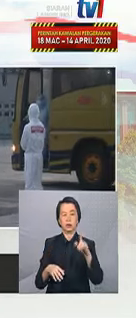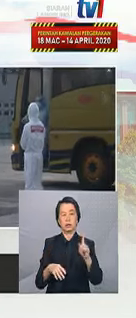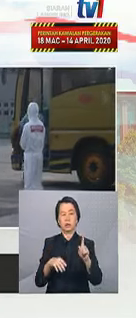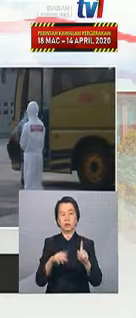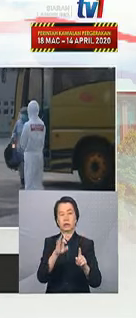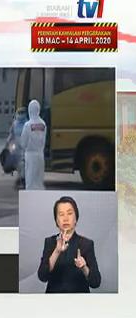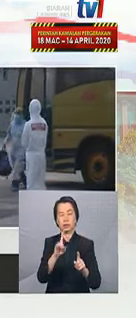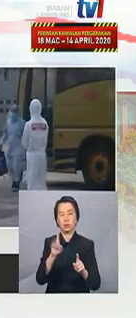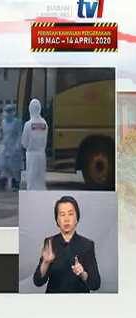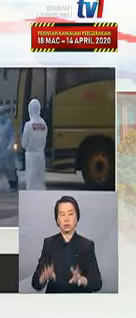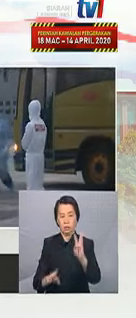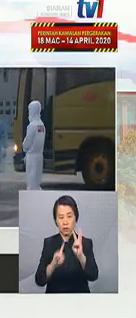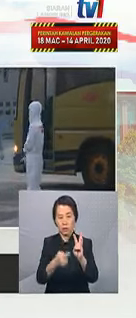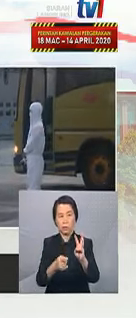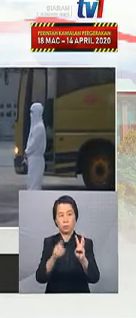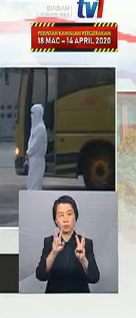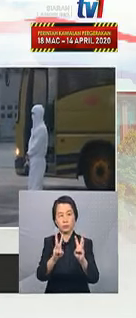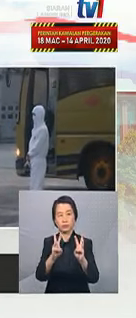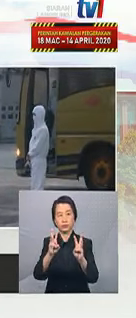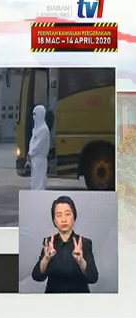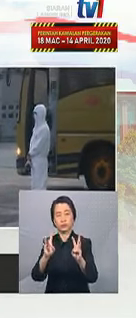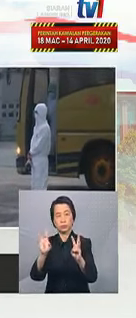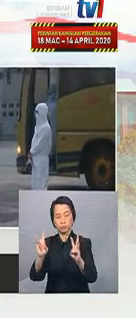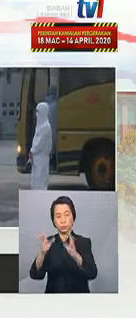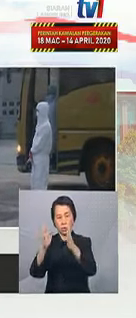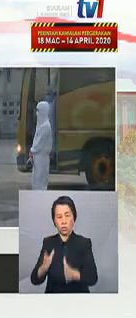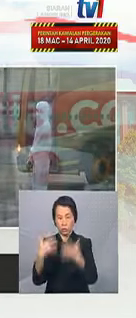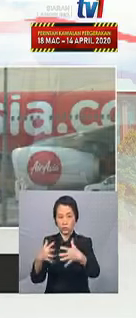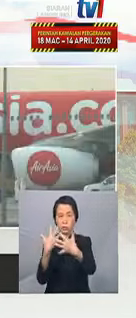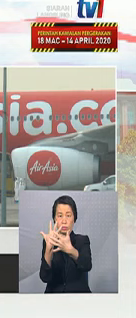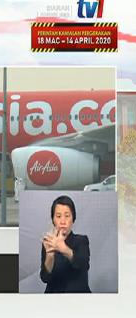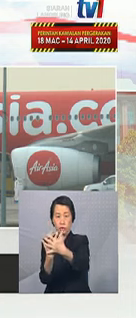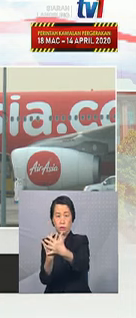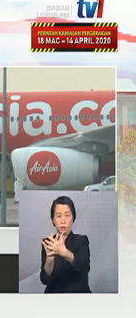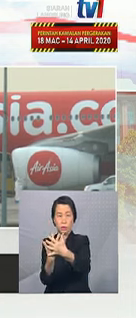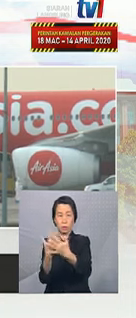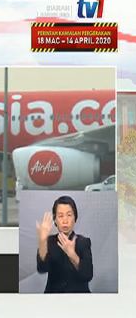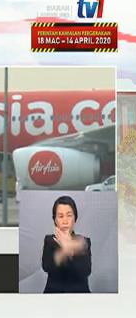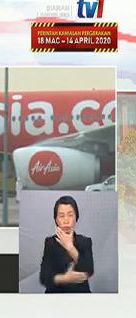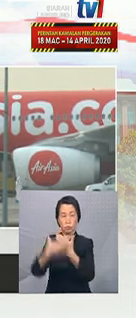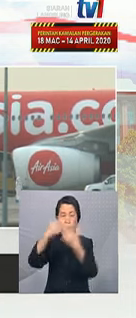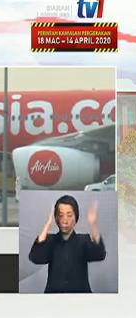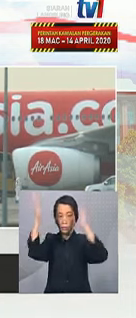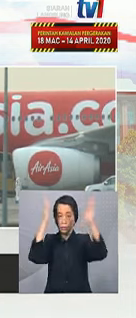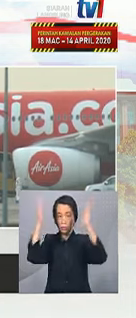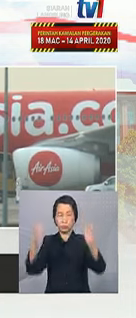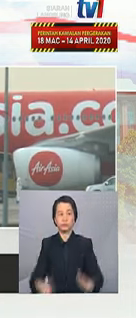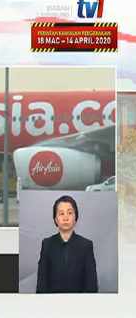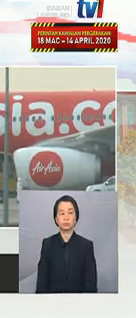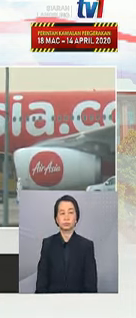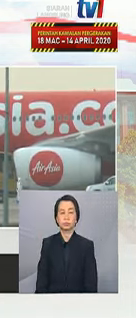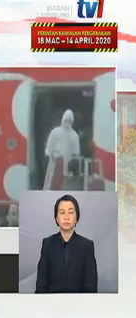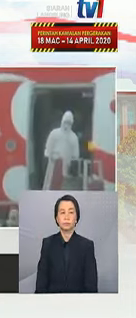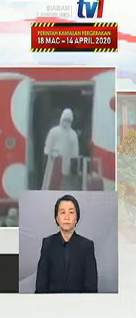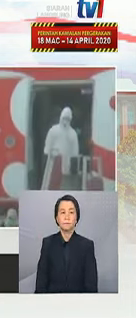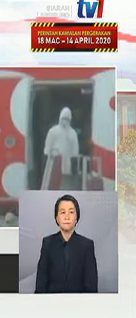seramai 6,698 orang telah pun di kuarantin di seluruh negara.